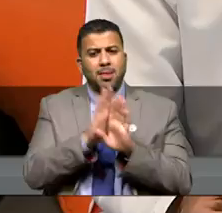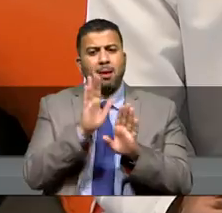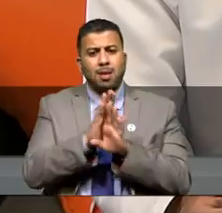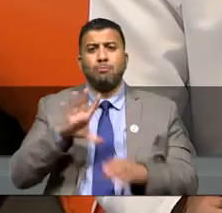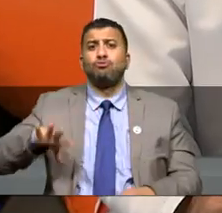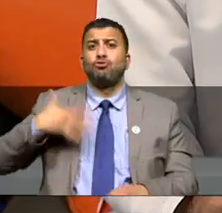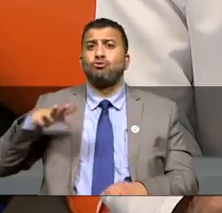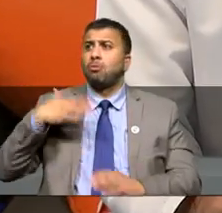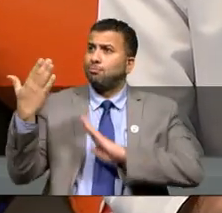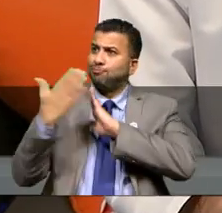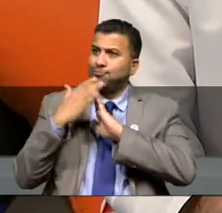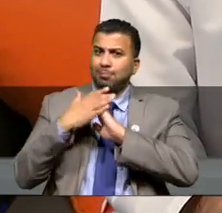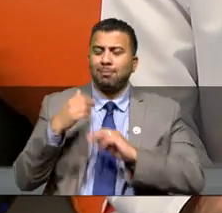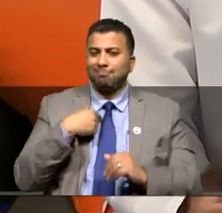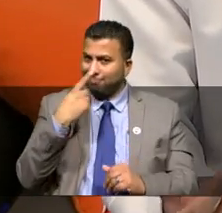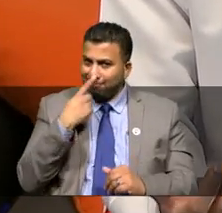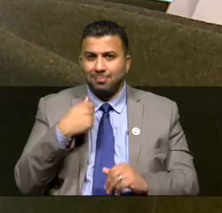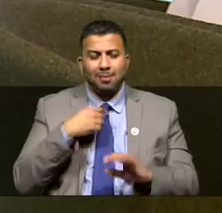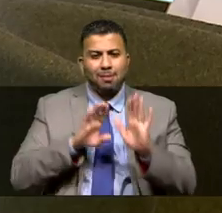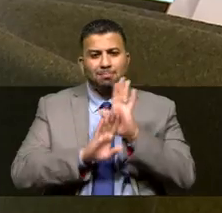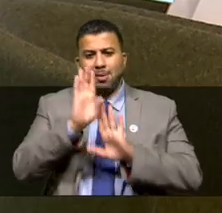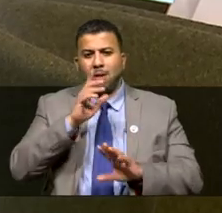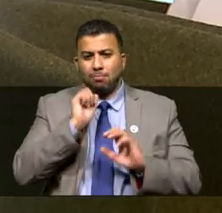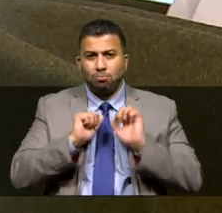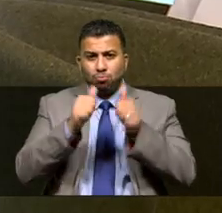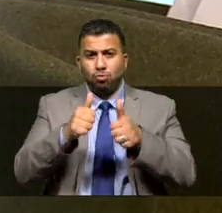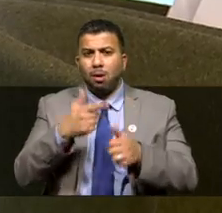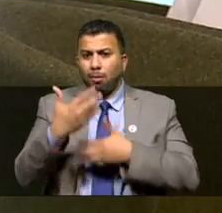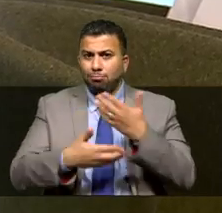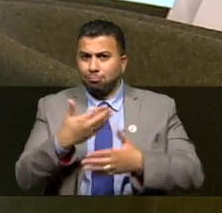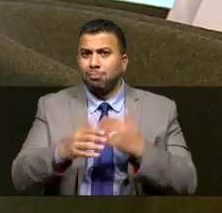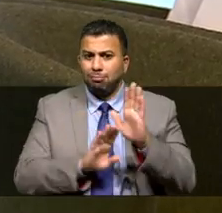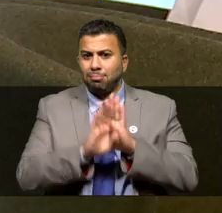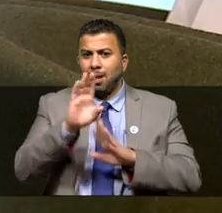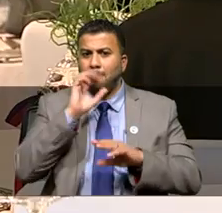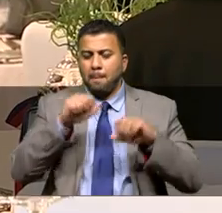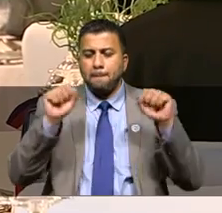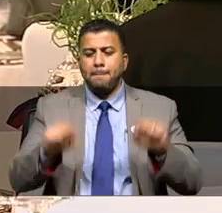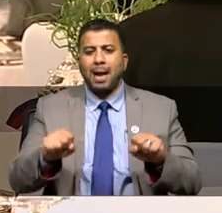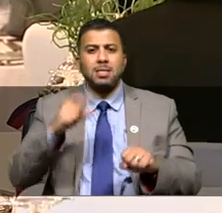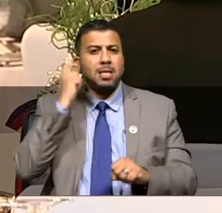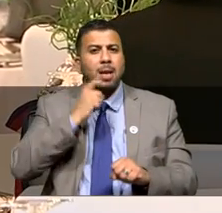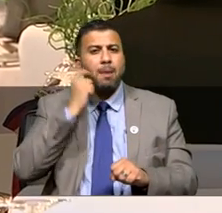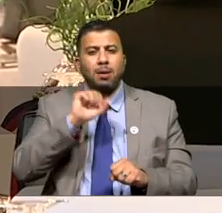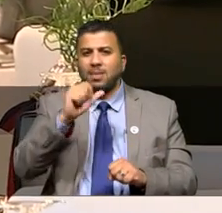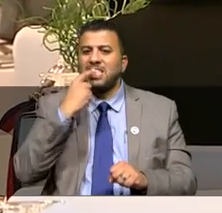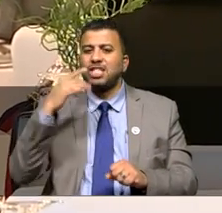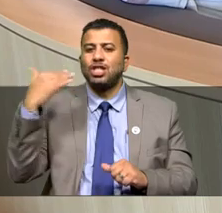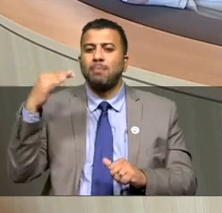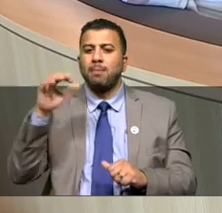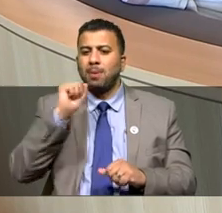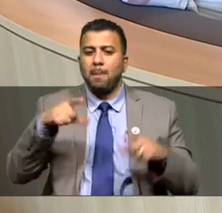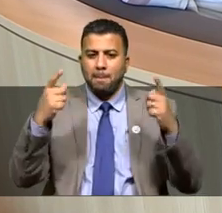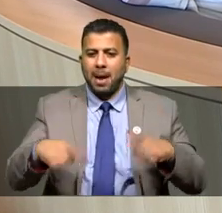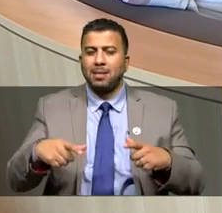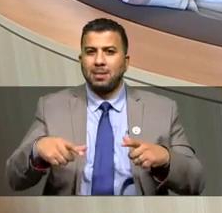القيادة الرشيدة ها هي الفرصة أمامهم للمشاركة الفاعلة في تشكيل مجالس الإمارات للشباب والمجالس